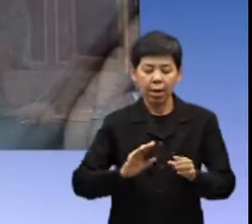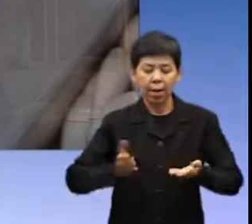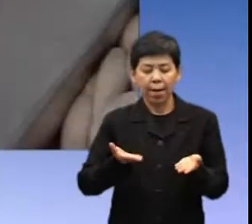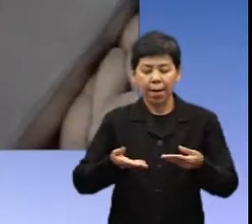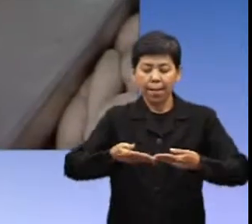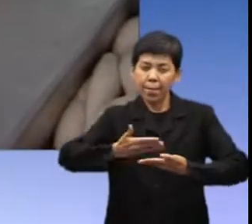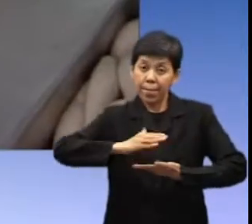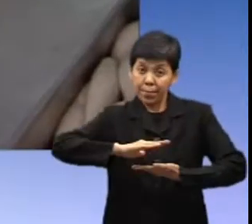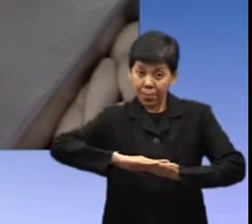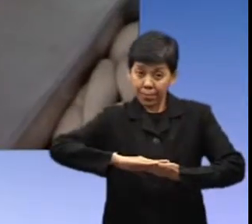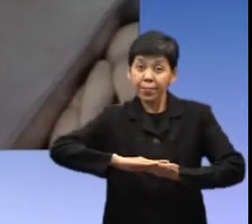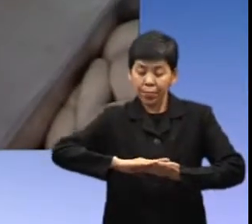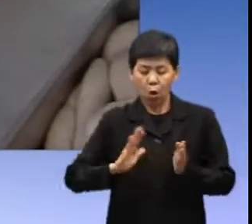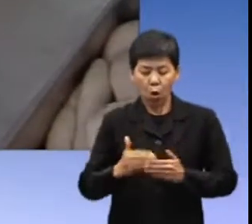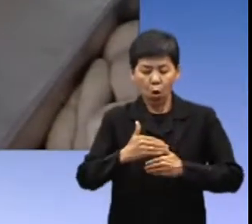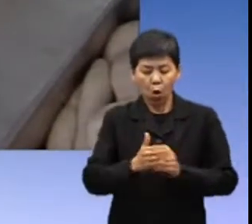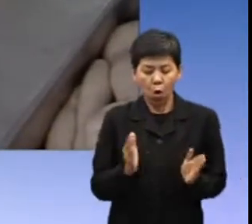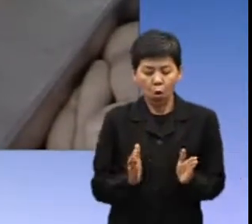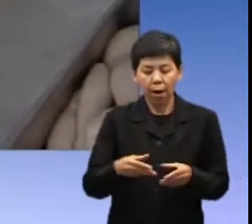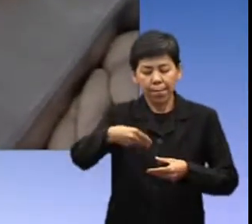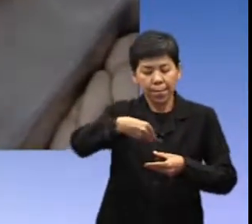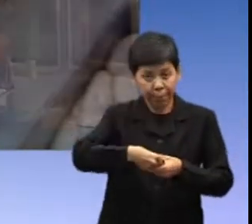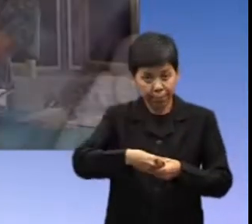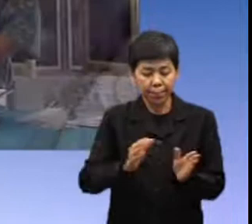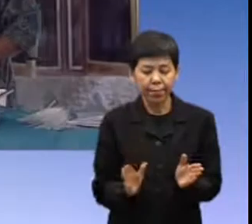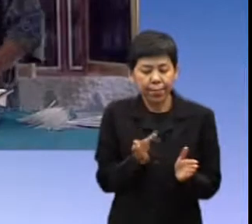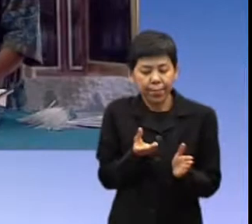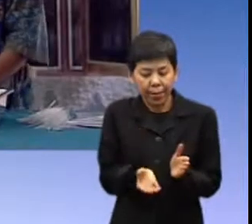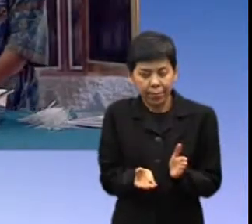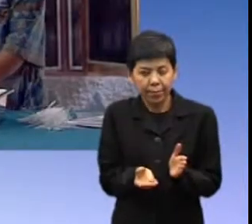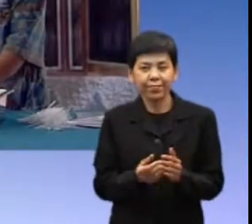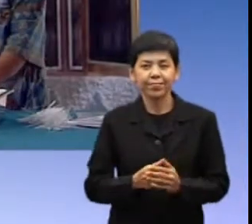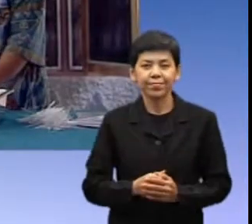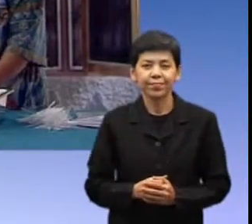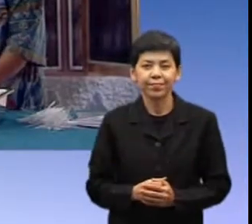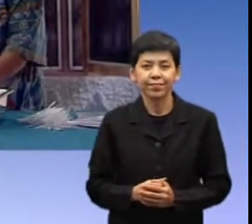พับปากถุงให้เรียบร้อยใส่ลงในกล่องพลาสติก